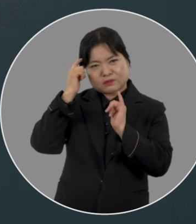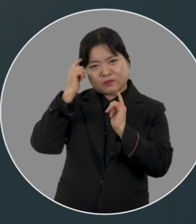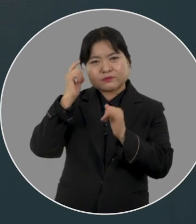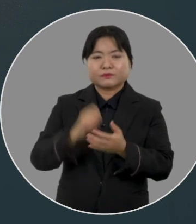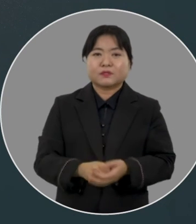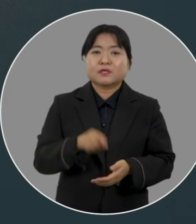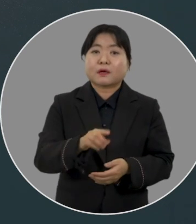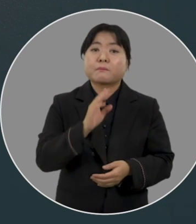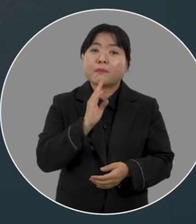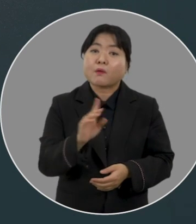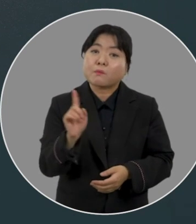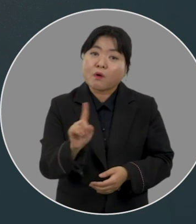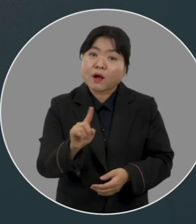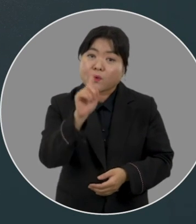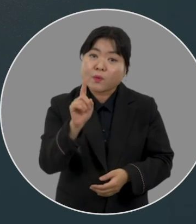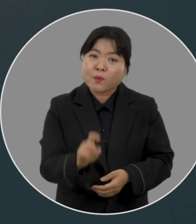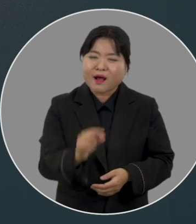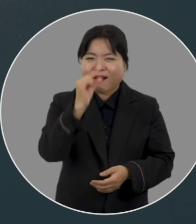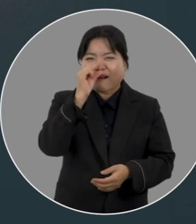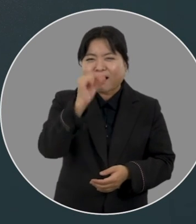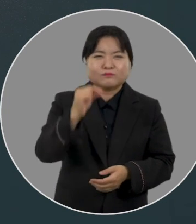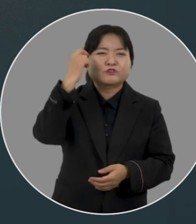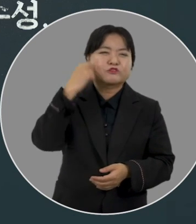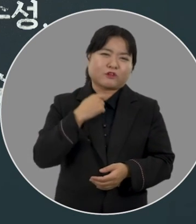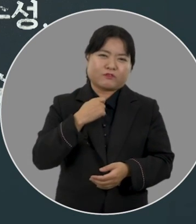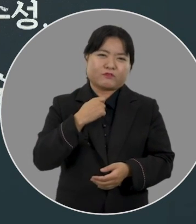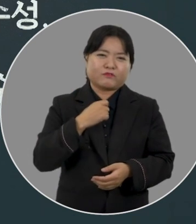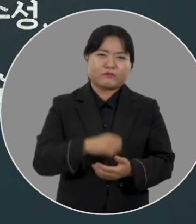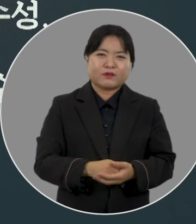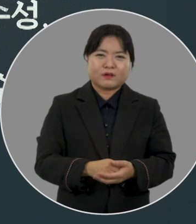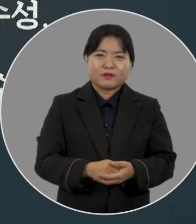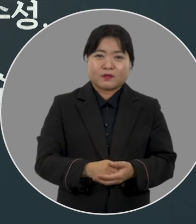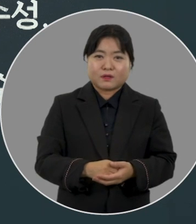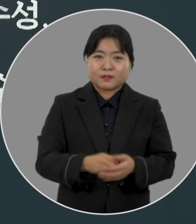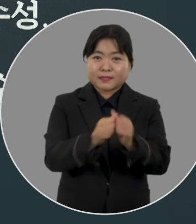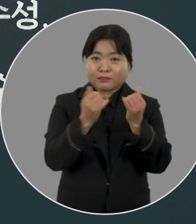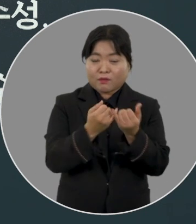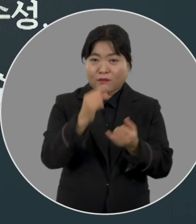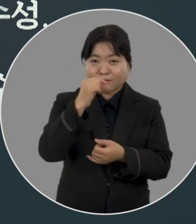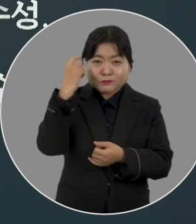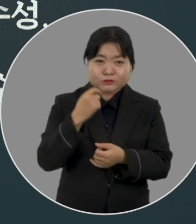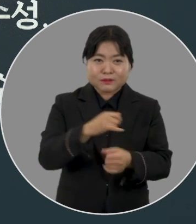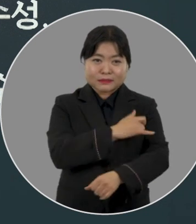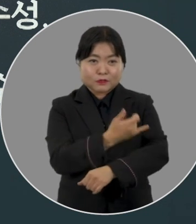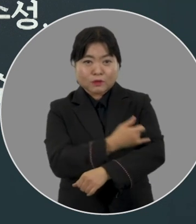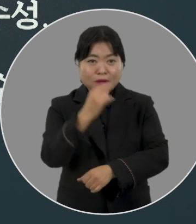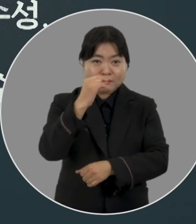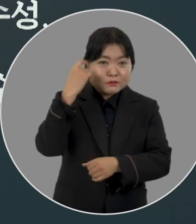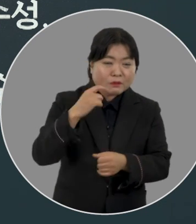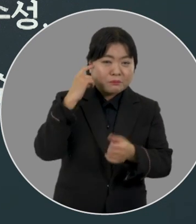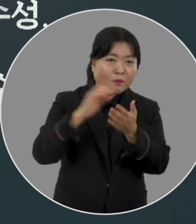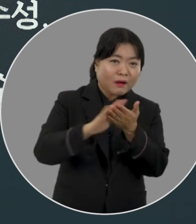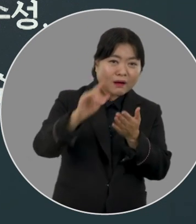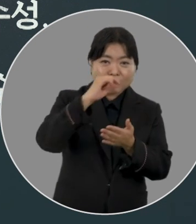이게 바로 뭘까요? 감수성이에요. 젠더 감수성, 인권 감수성, 평화